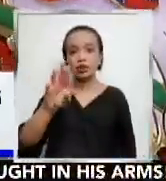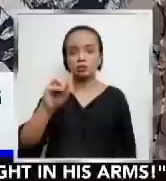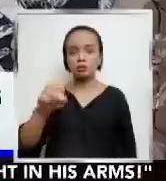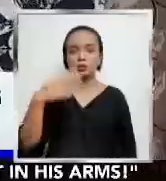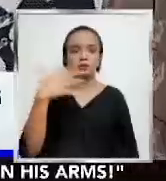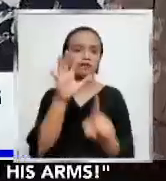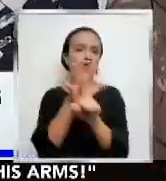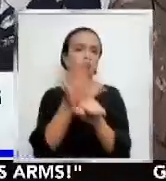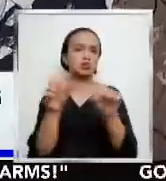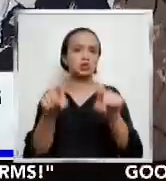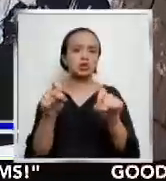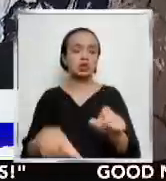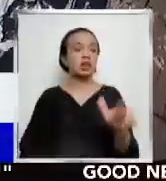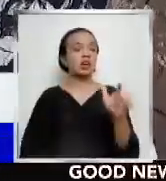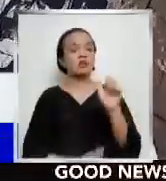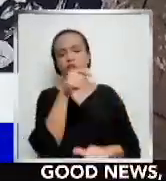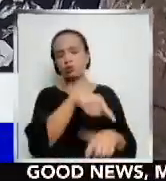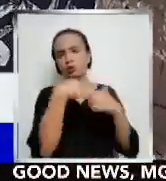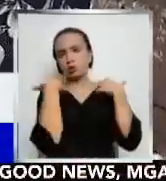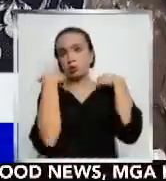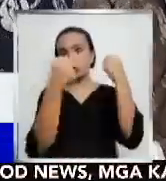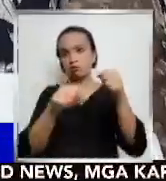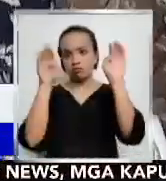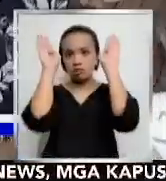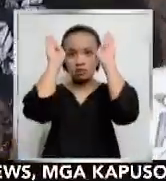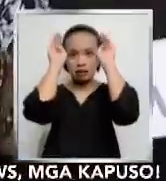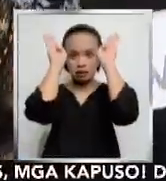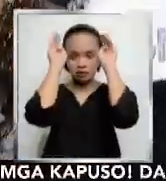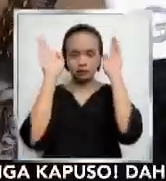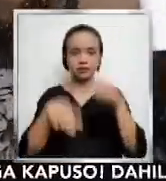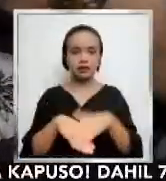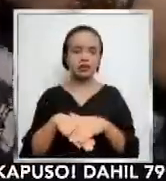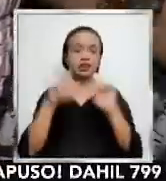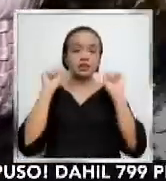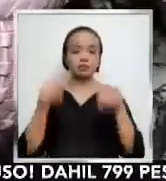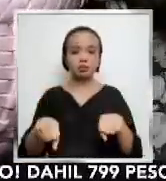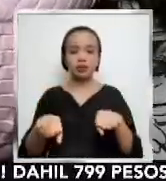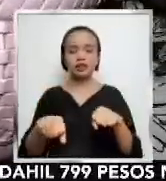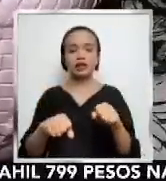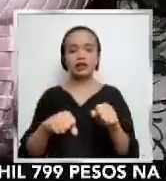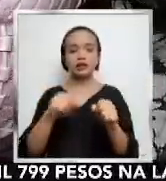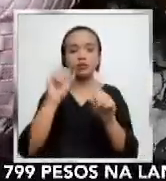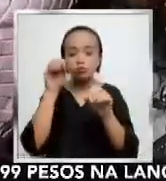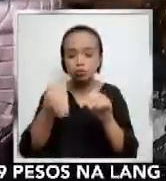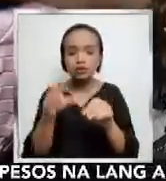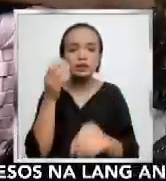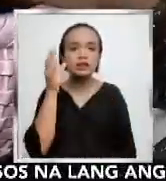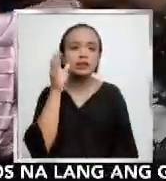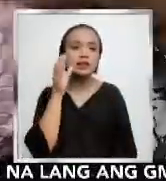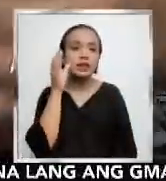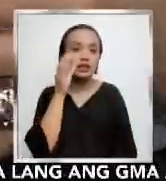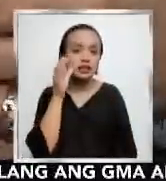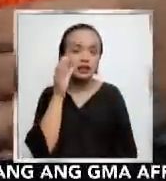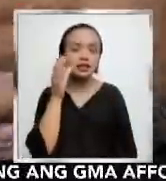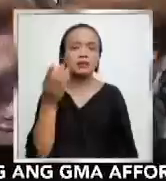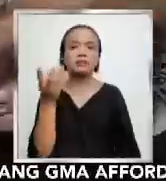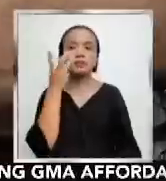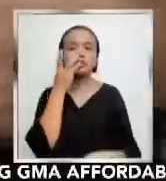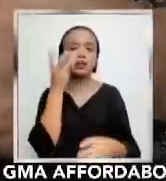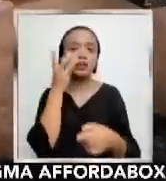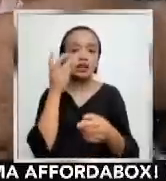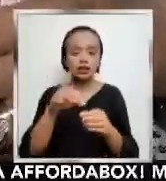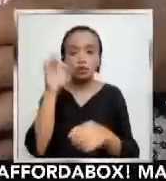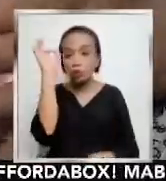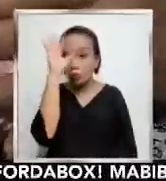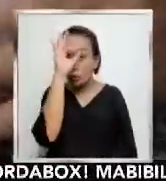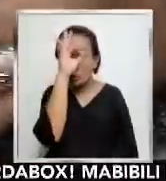ito, pink rabbit. Tapos you can put candy. Then you can put coins, lalagay niyo sa